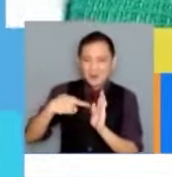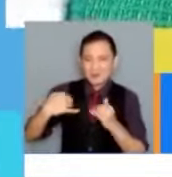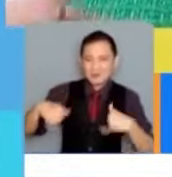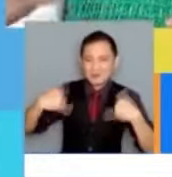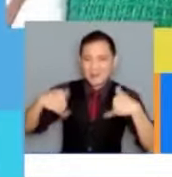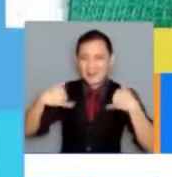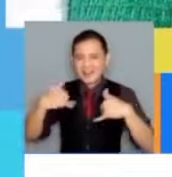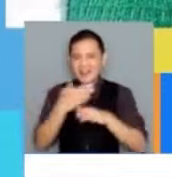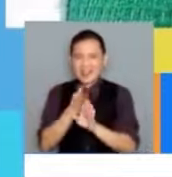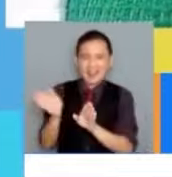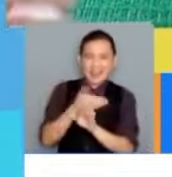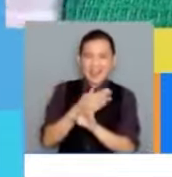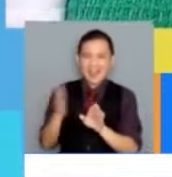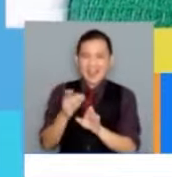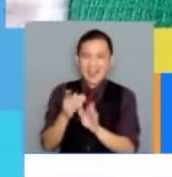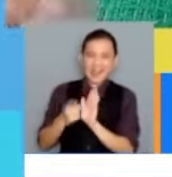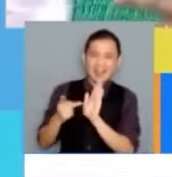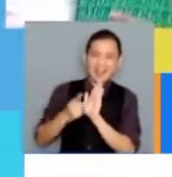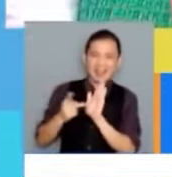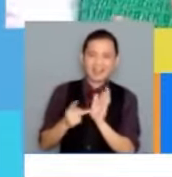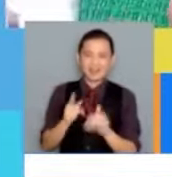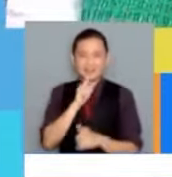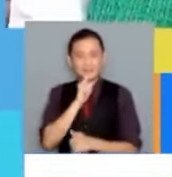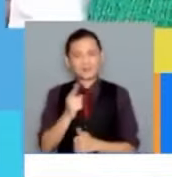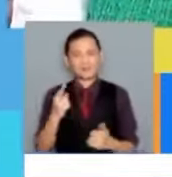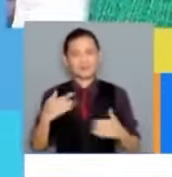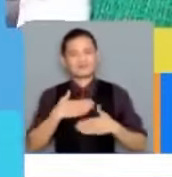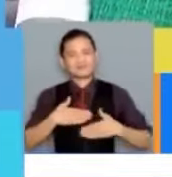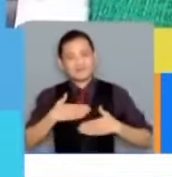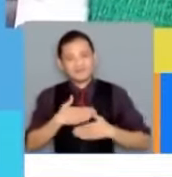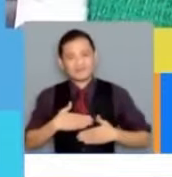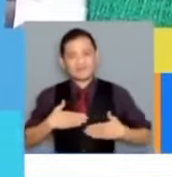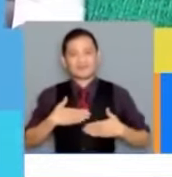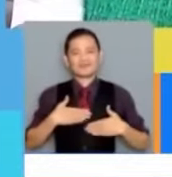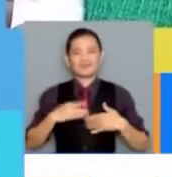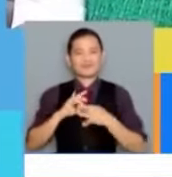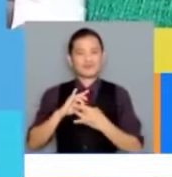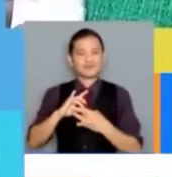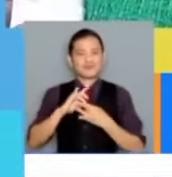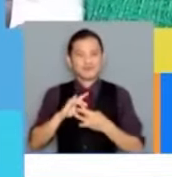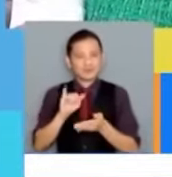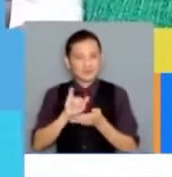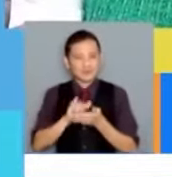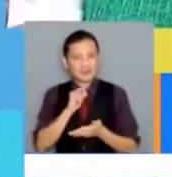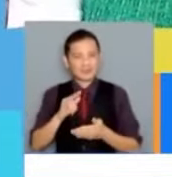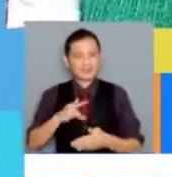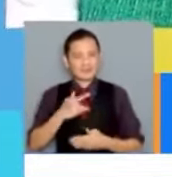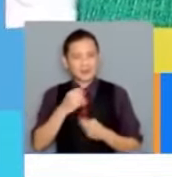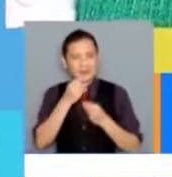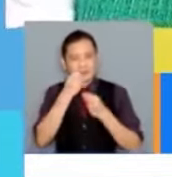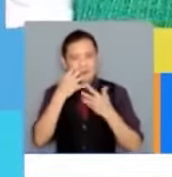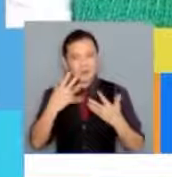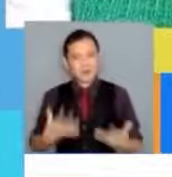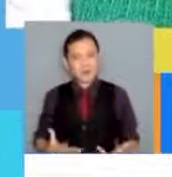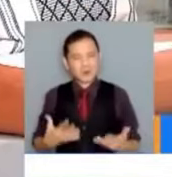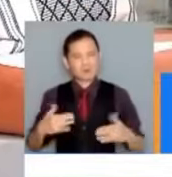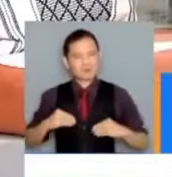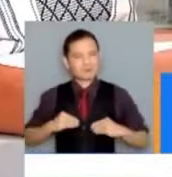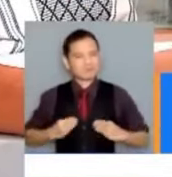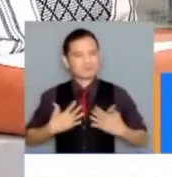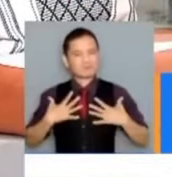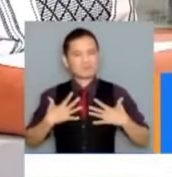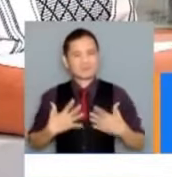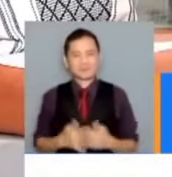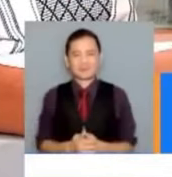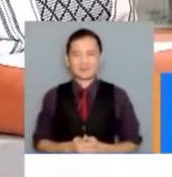I think, yung warm-up na bonding also helped a lot. Okay, ang galing ah, grabe. Uy, pero Kareel,